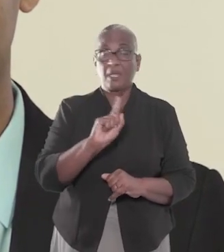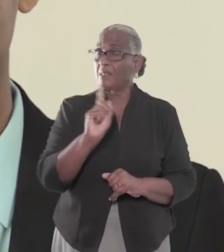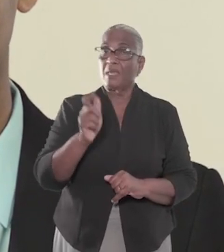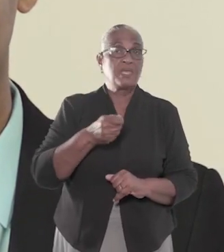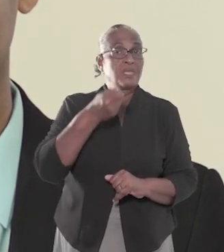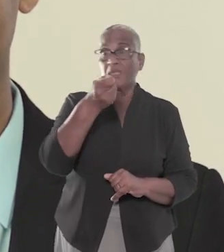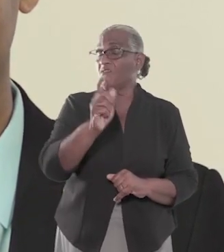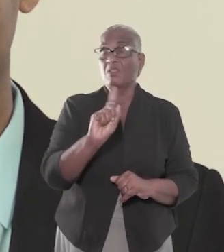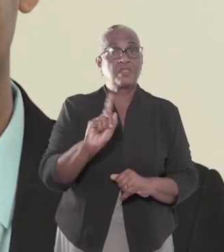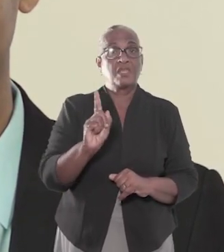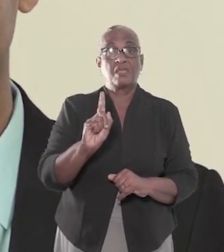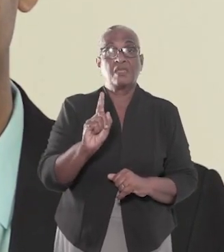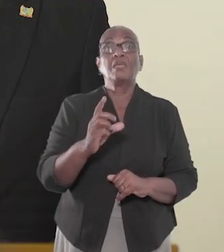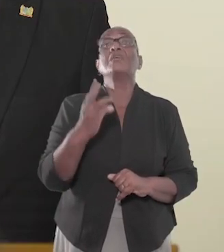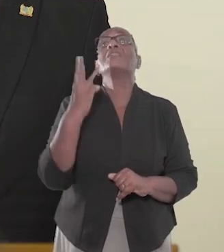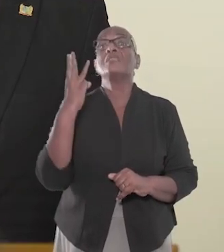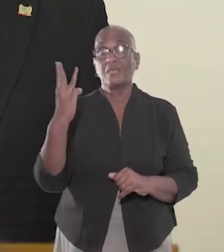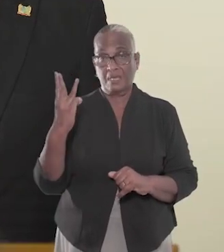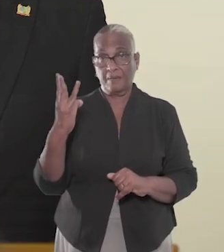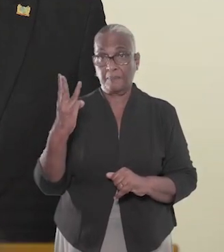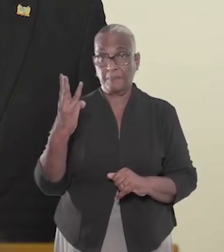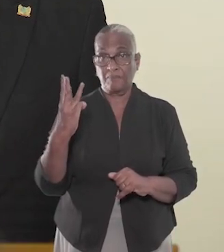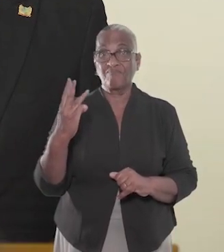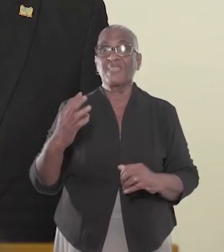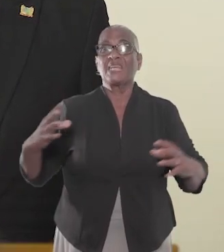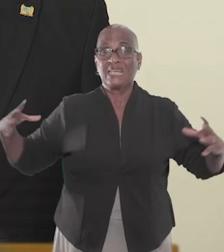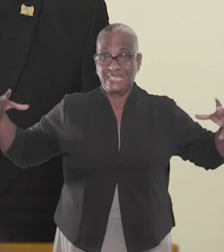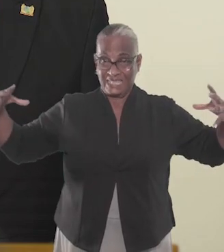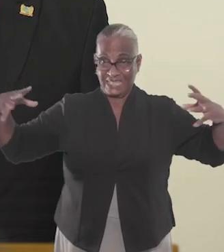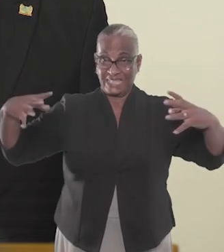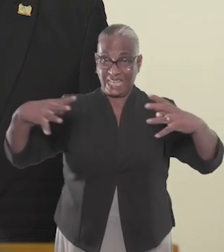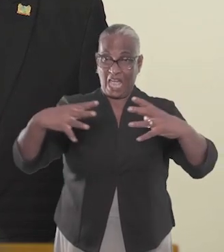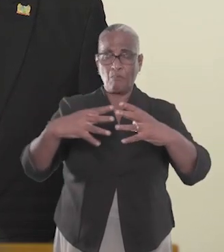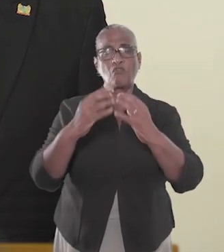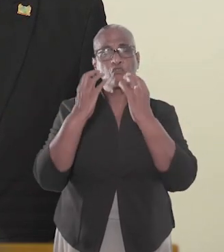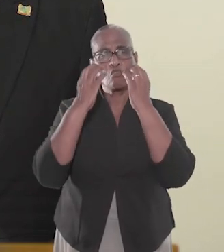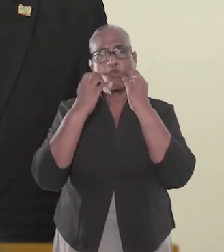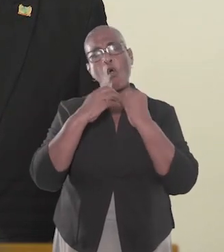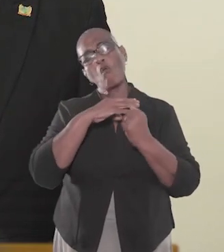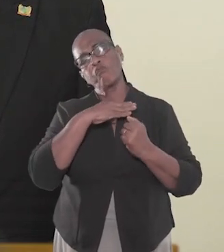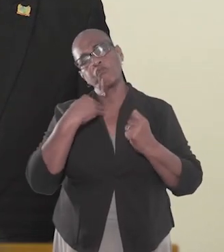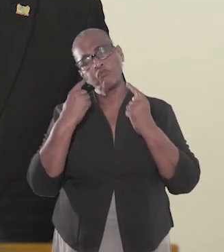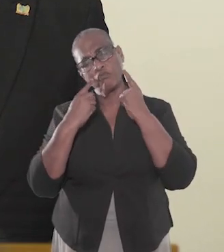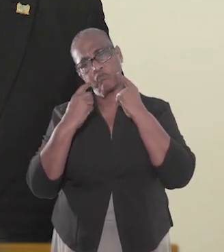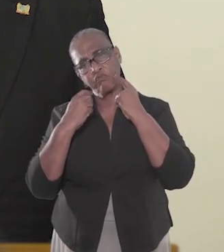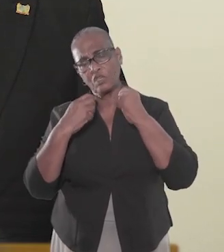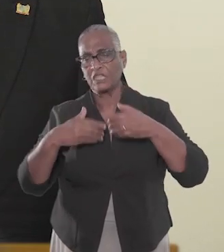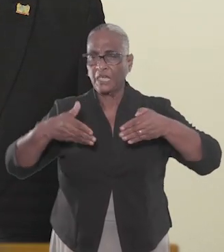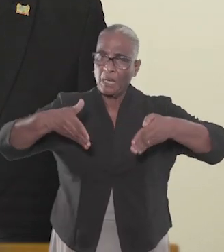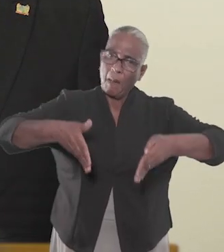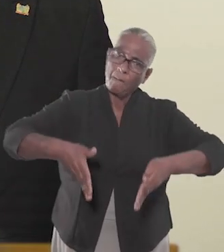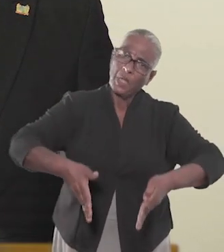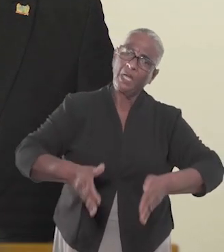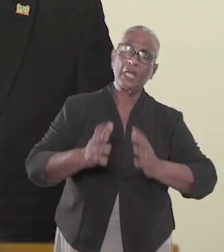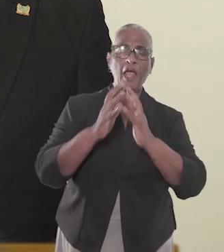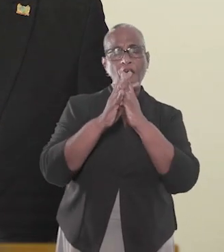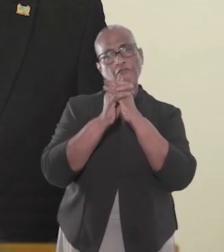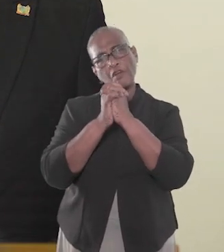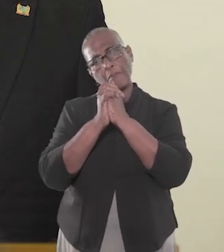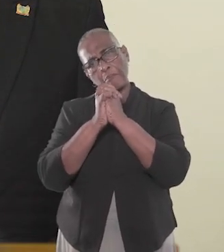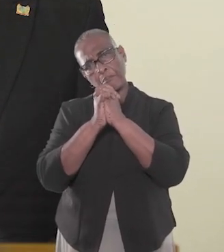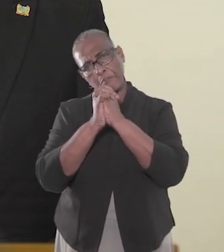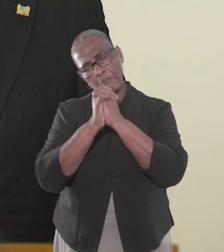dispensatie worden verleend. Maatregel 3. Bijeenkomsten voor rouwzittingen, uitvaarten en